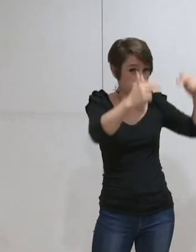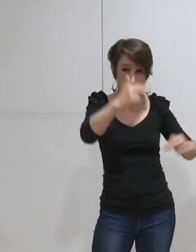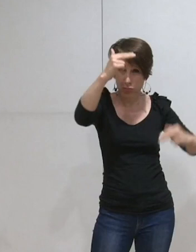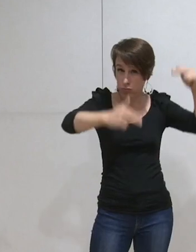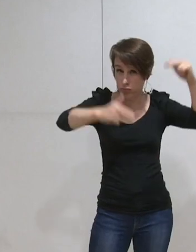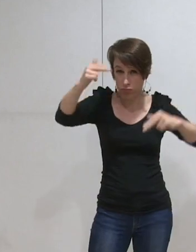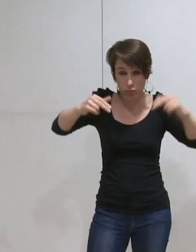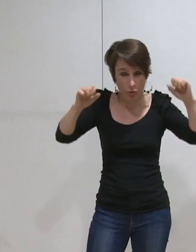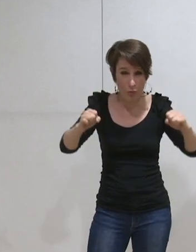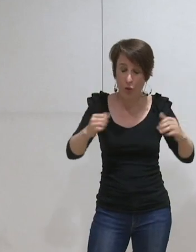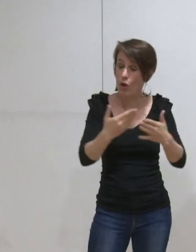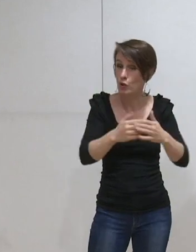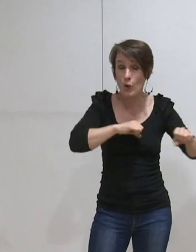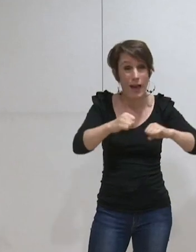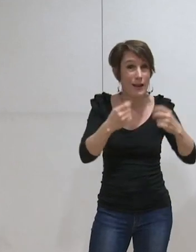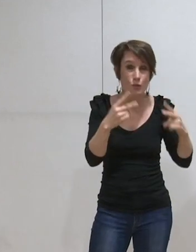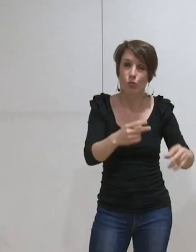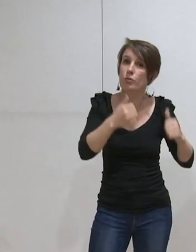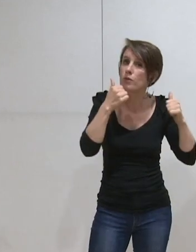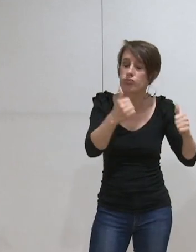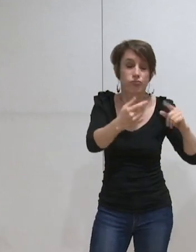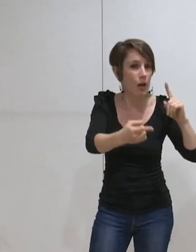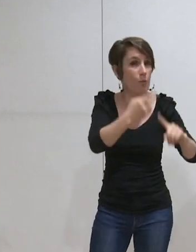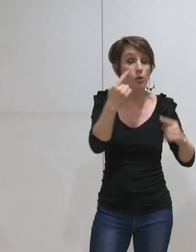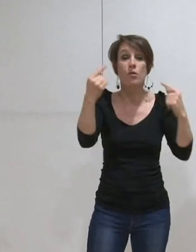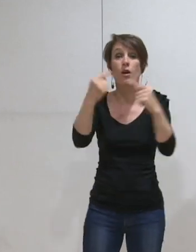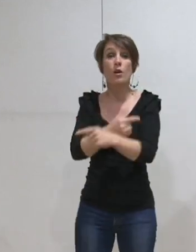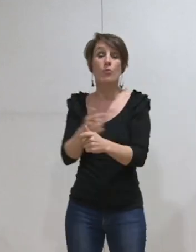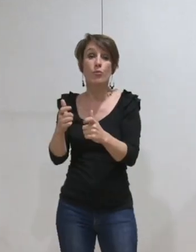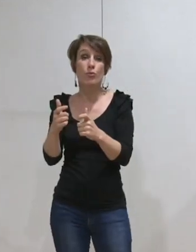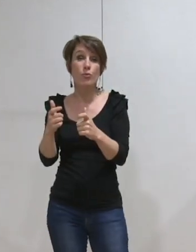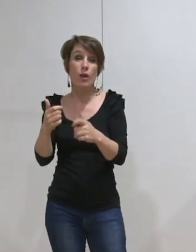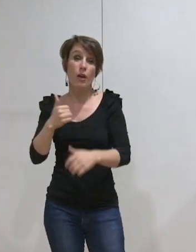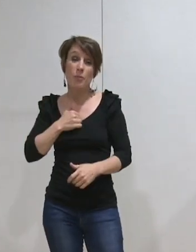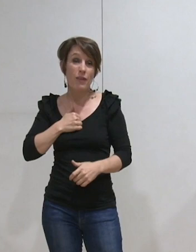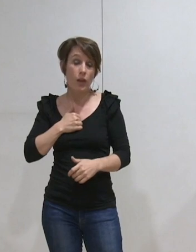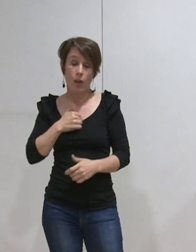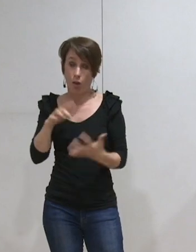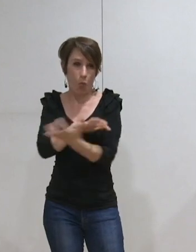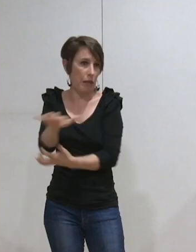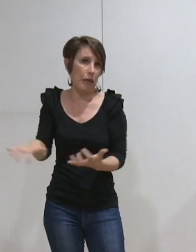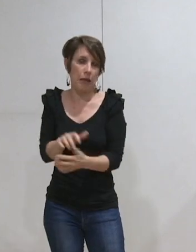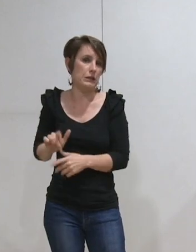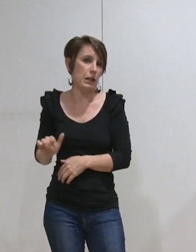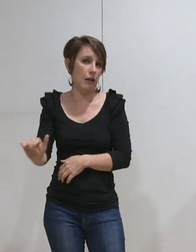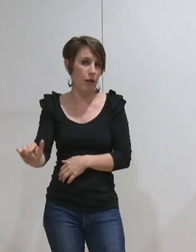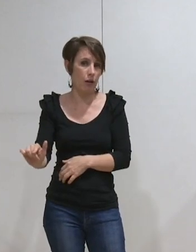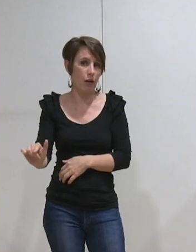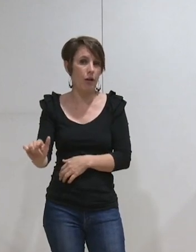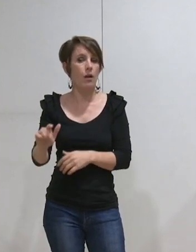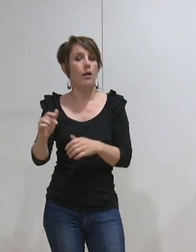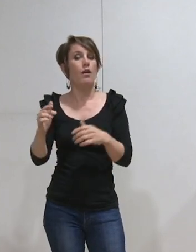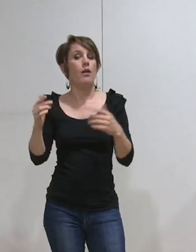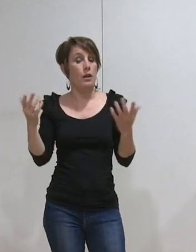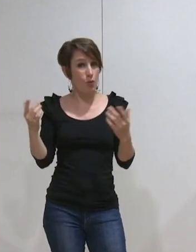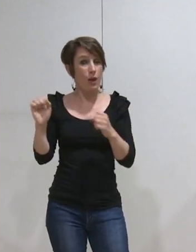primordiale alors que le privé est en pleine crise et par rapport au 1000 voire 1400 logements sociaux qui seront agréés par